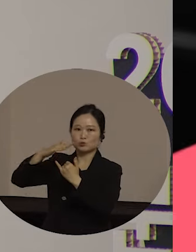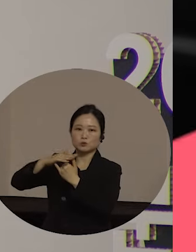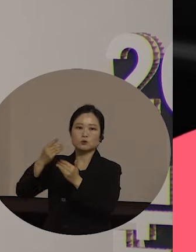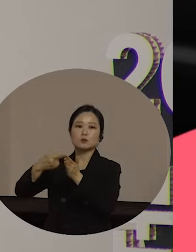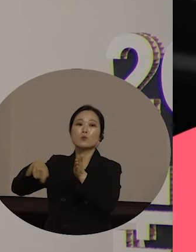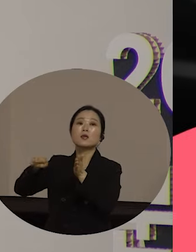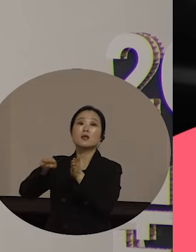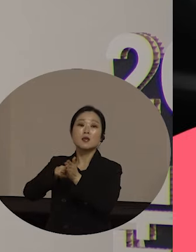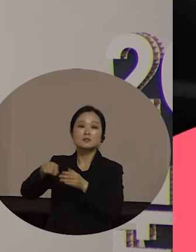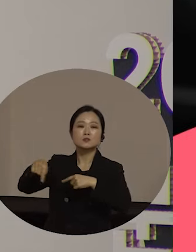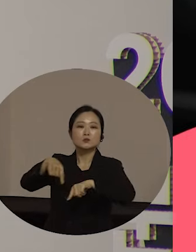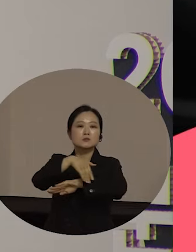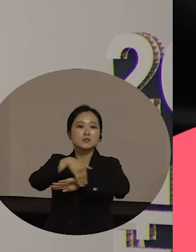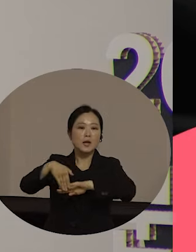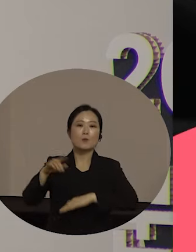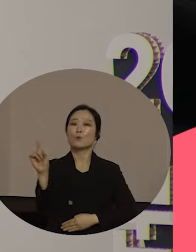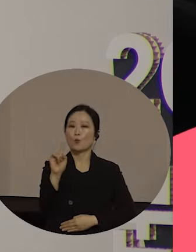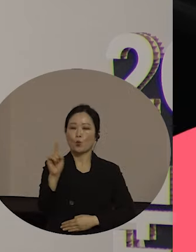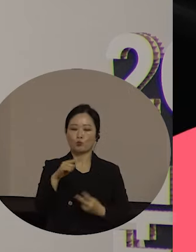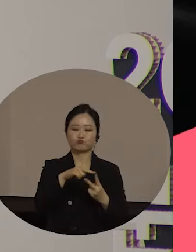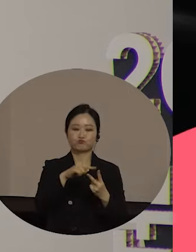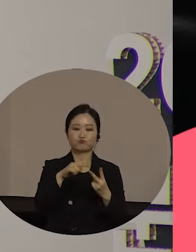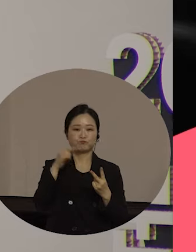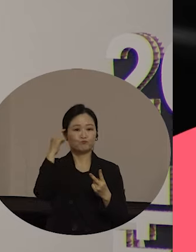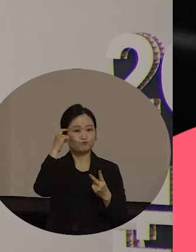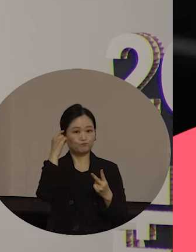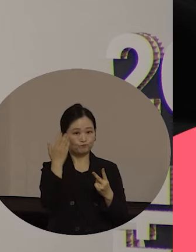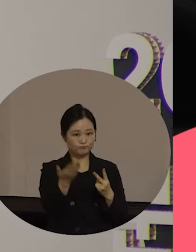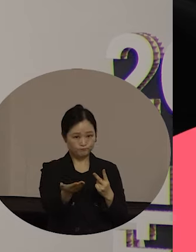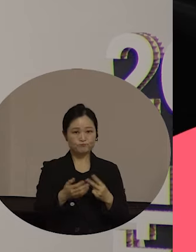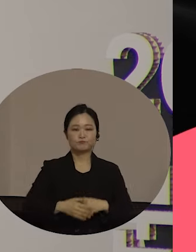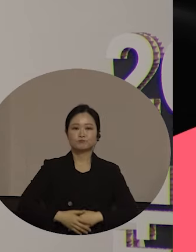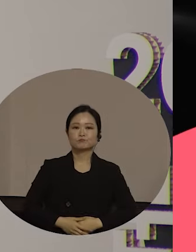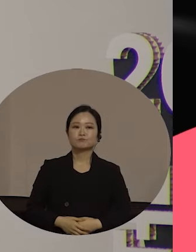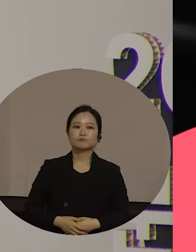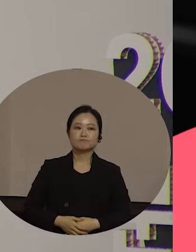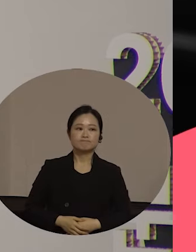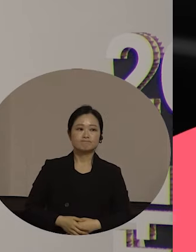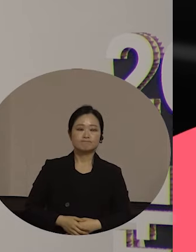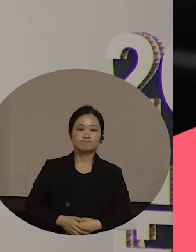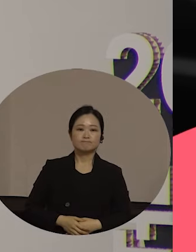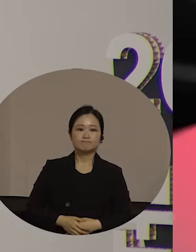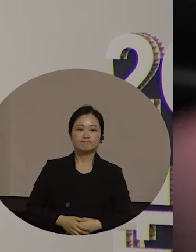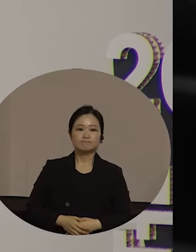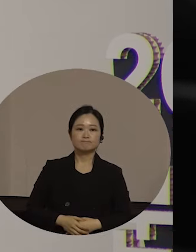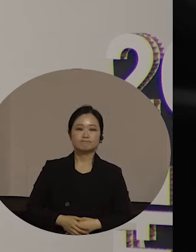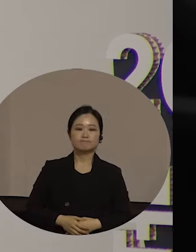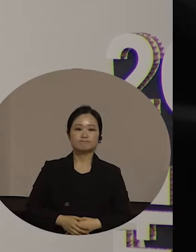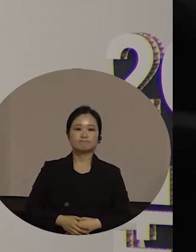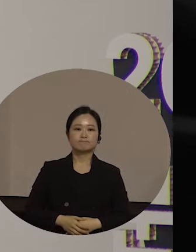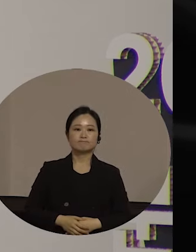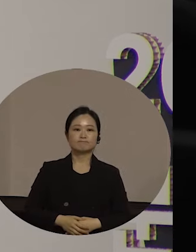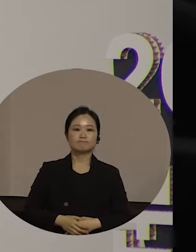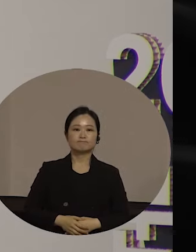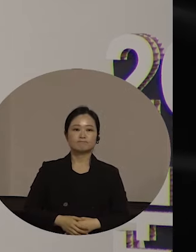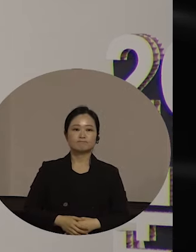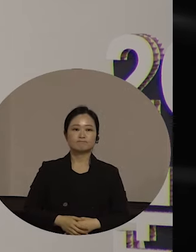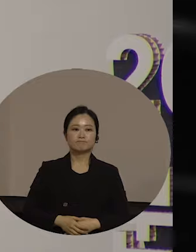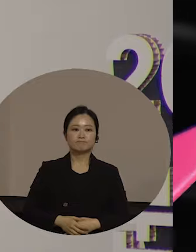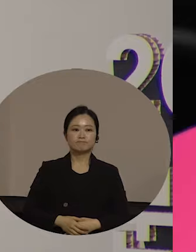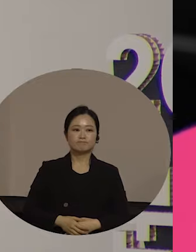뭐 이거는 뭐 꼭 그 답을 하실 부분이 있는 분만 좀 답을 하시면 되니까 편하시게